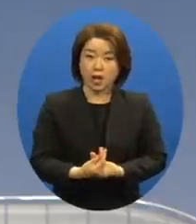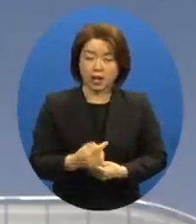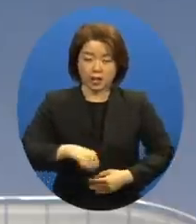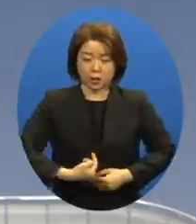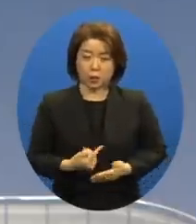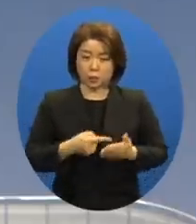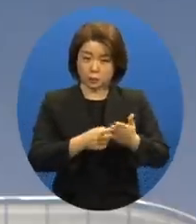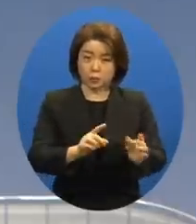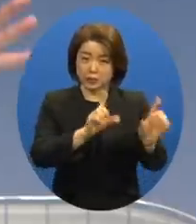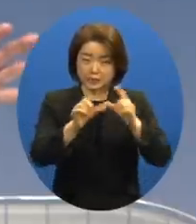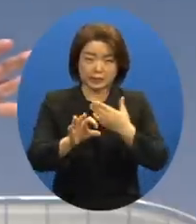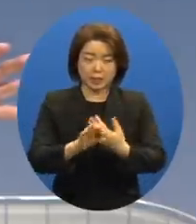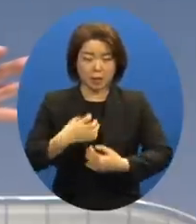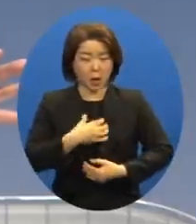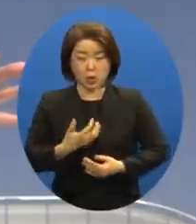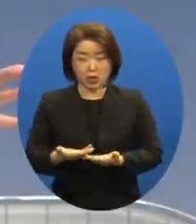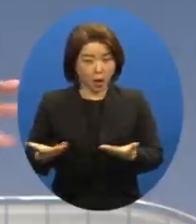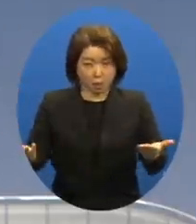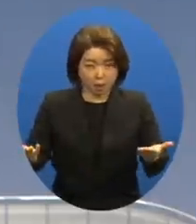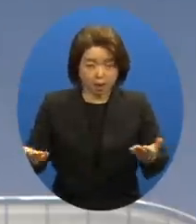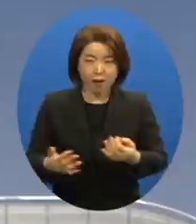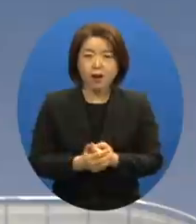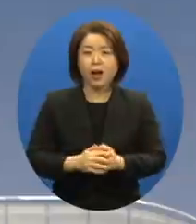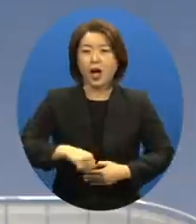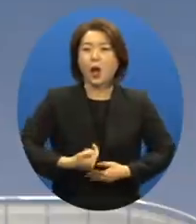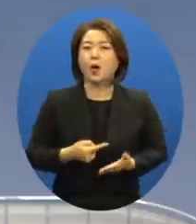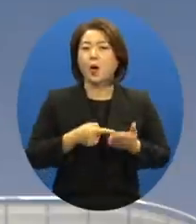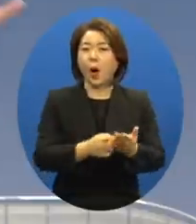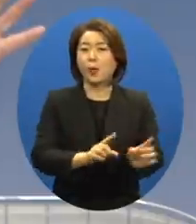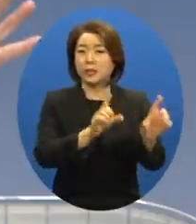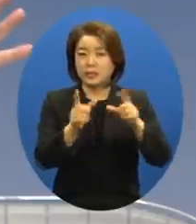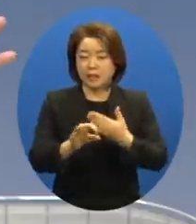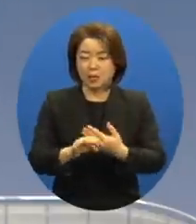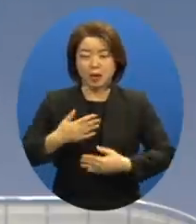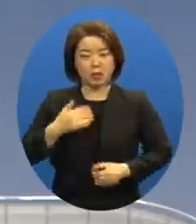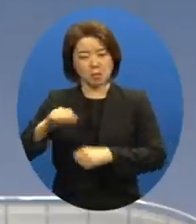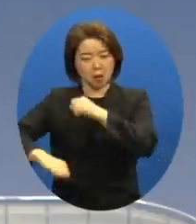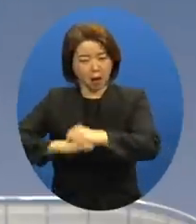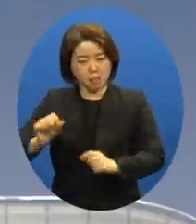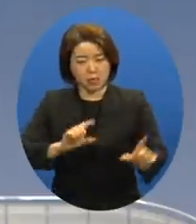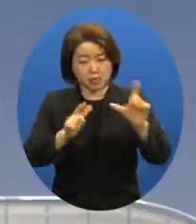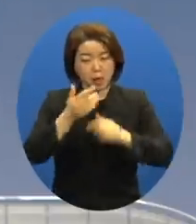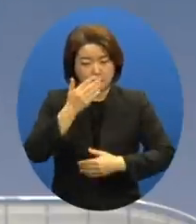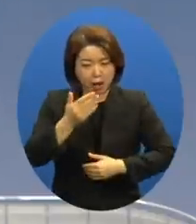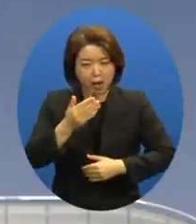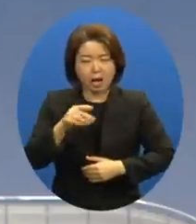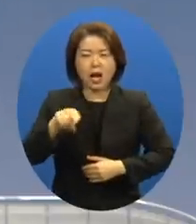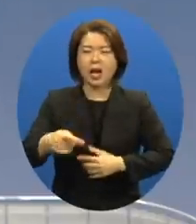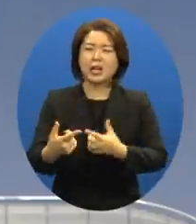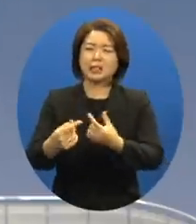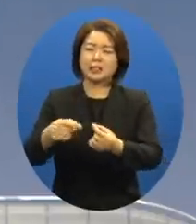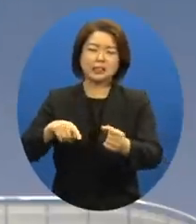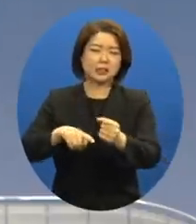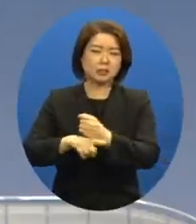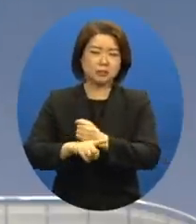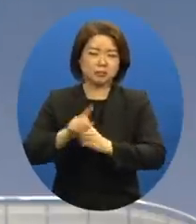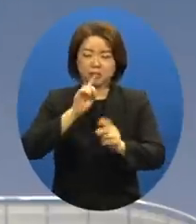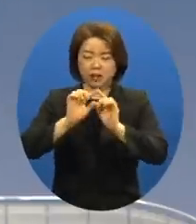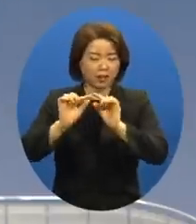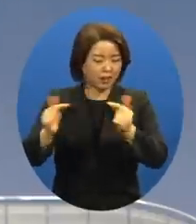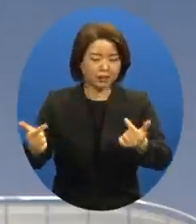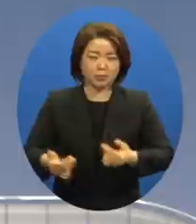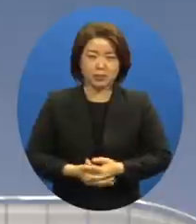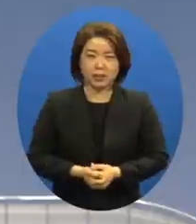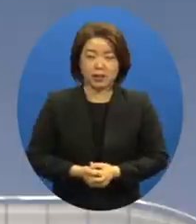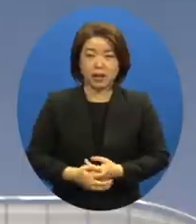독신으로 살면 걱정할게 없다 독신으로 살며 마음대로 살 수 있다 그런 뜻으로 하시는 말씀도 아닙니다